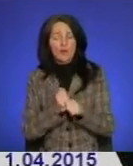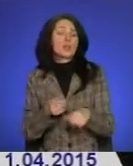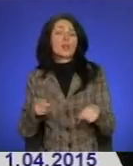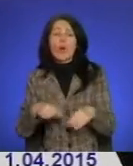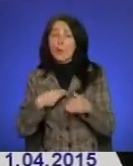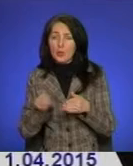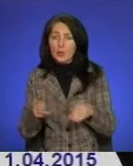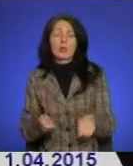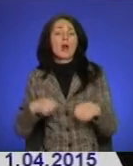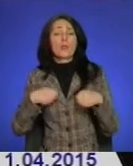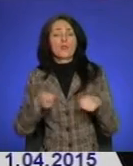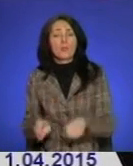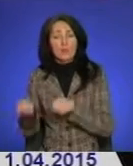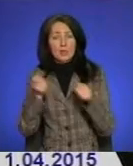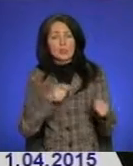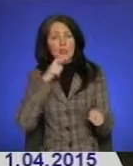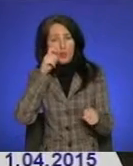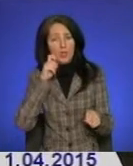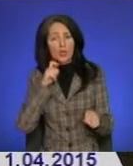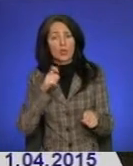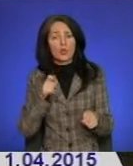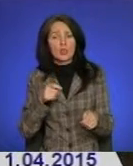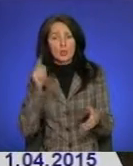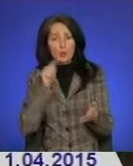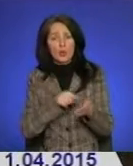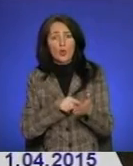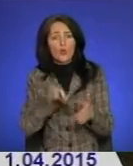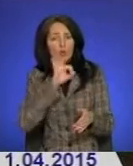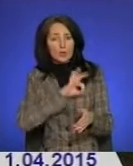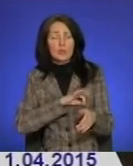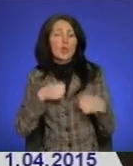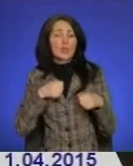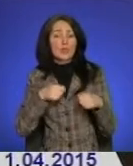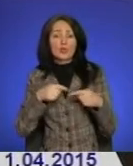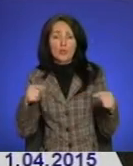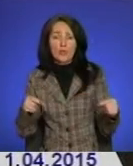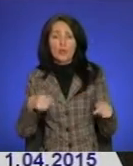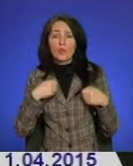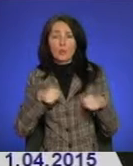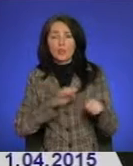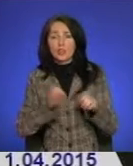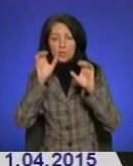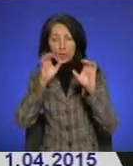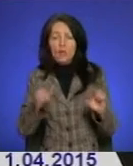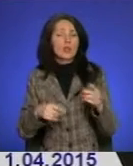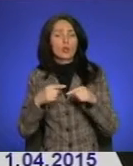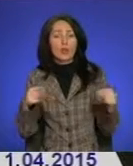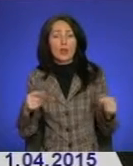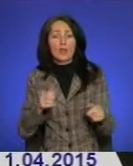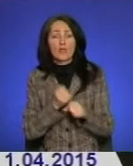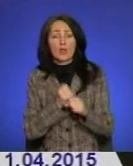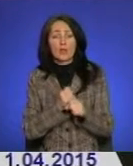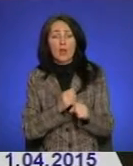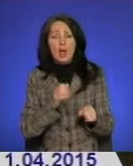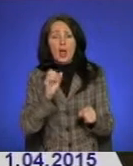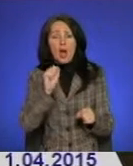пересилання, ввезення в Україну з метою використання при продажу товарів, збуту, а також збут незаконних виготовлених, одержаних чи підроблених марок